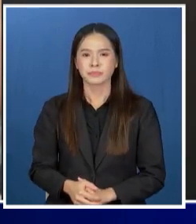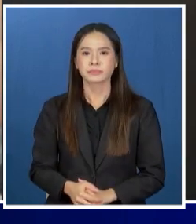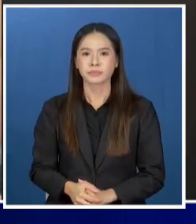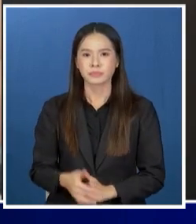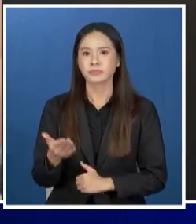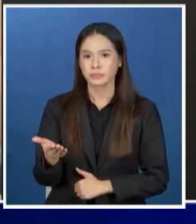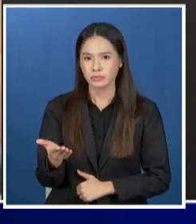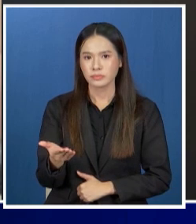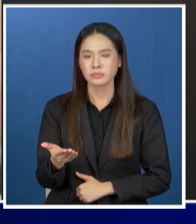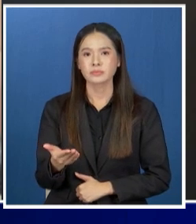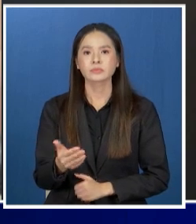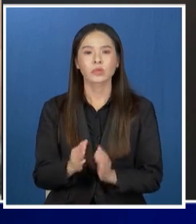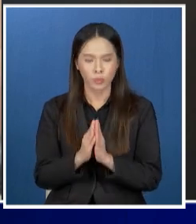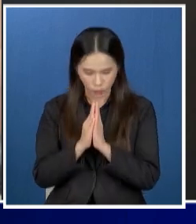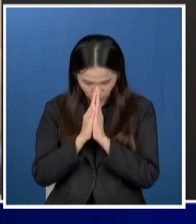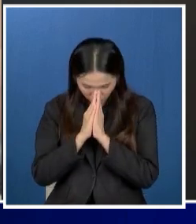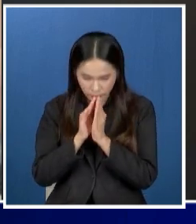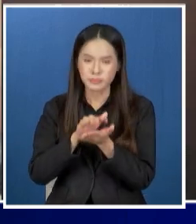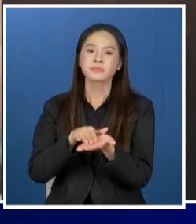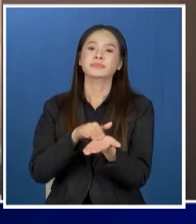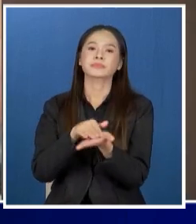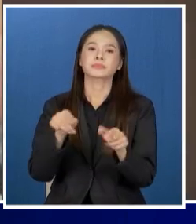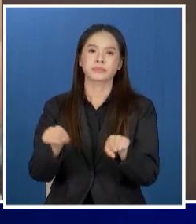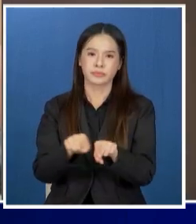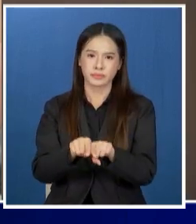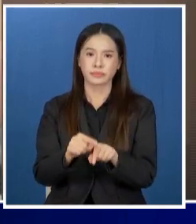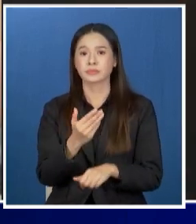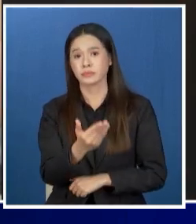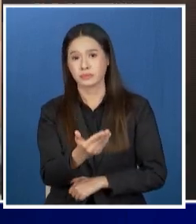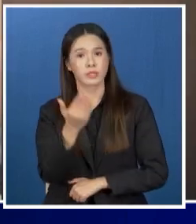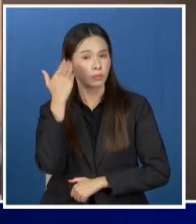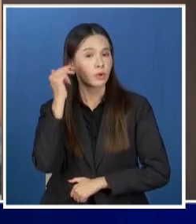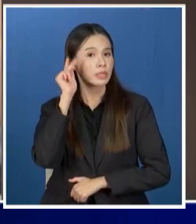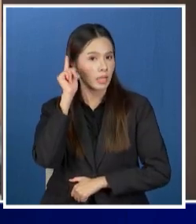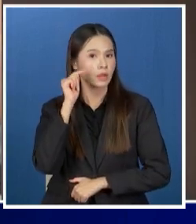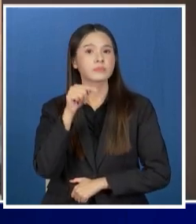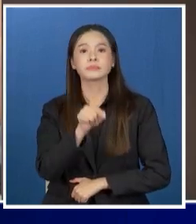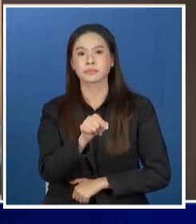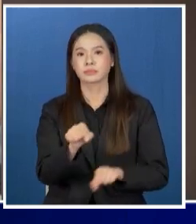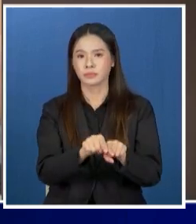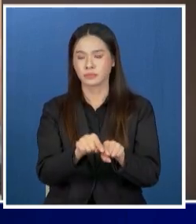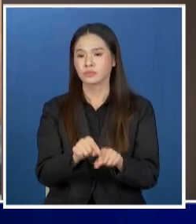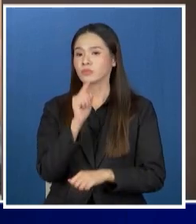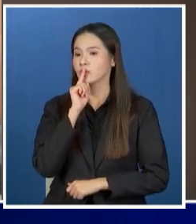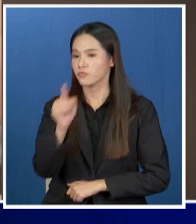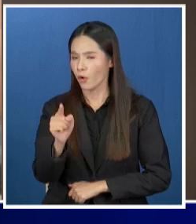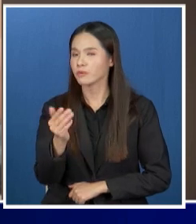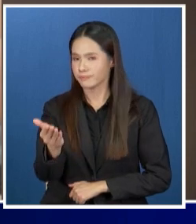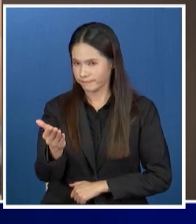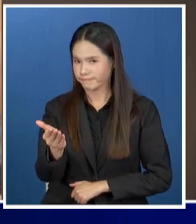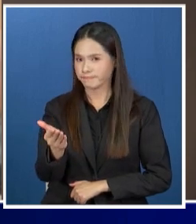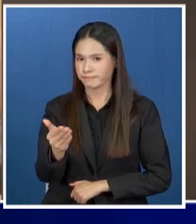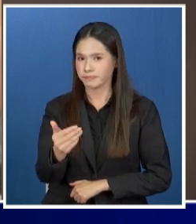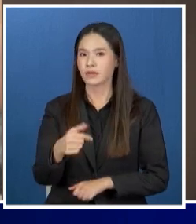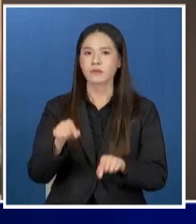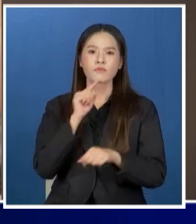ดท้ายคุณลีน่าก็ออกมายกมือไหว้ขอโทษเช่นเดียวกันนะคะเพราะว่าคุณณวัฒน์ก็เคยแถลงข่าวในครั้งตอนนั้นน่ะก็บอกว่าจะฟ้องเน็ตไอดอลประตู